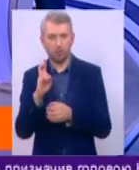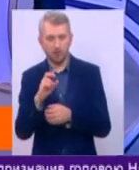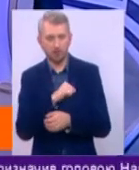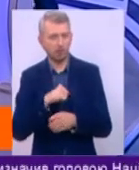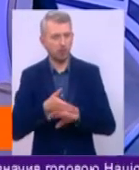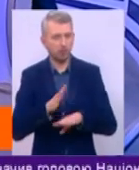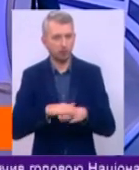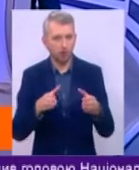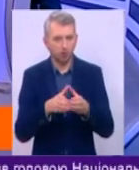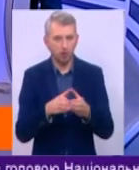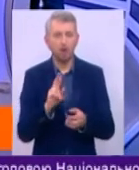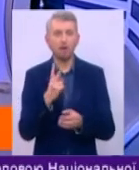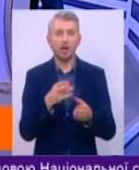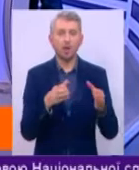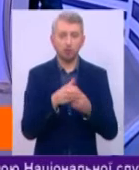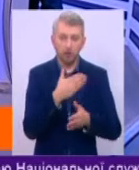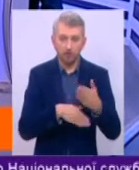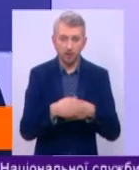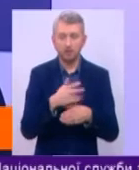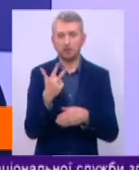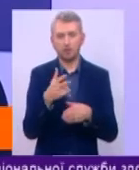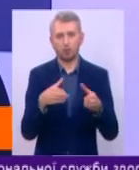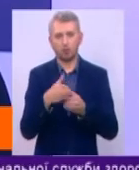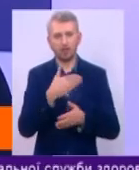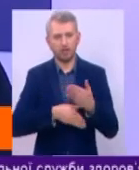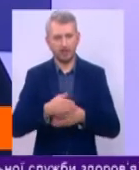группа. Вторая группа инвалидности и третья группа инвалидности.